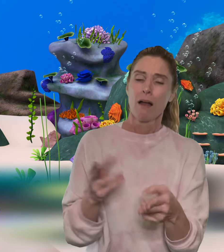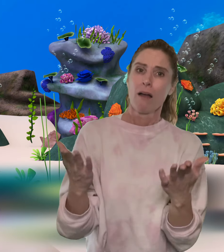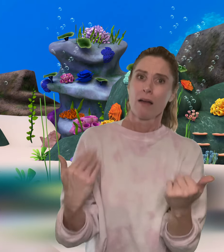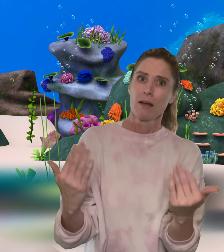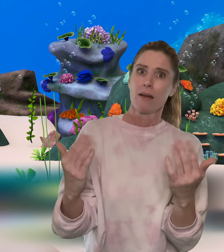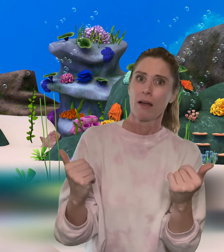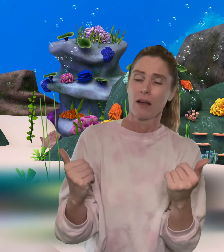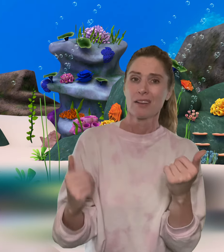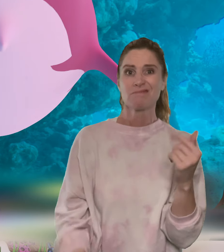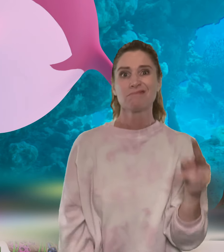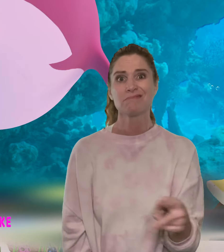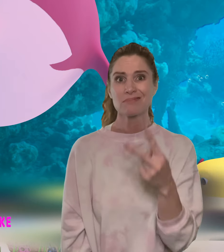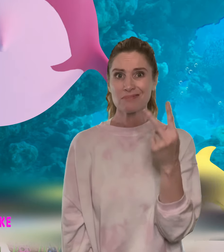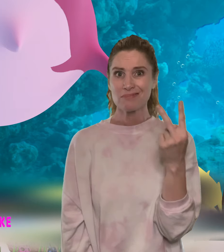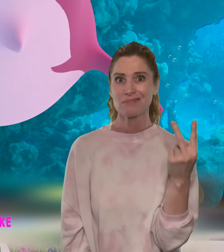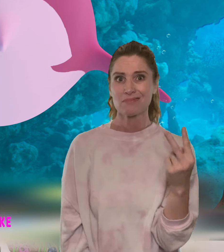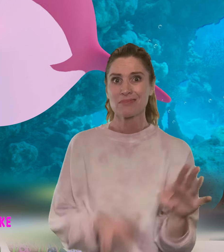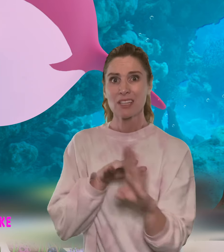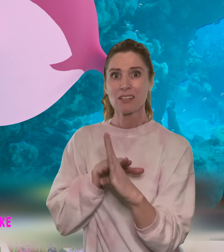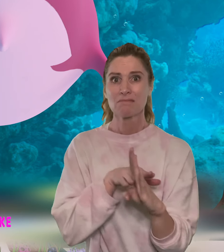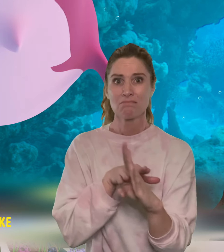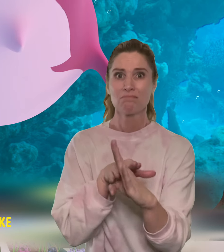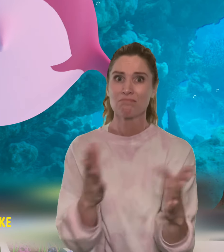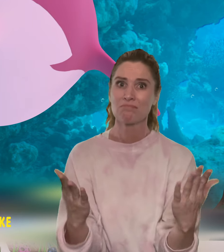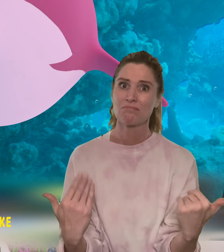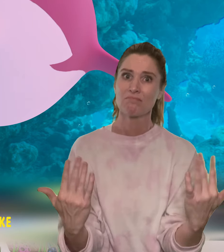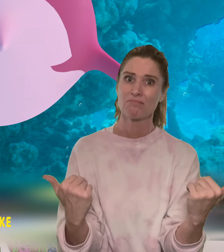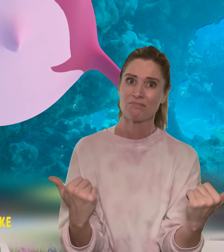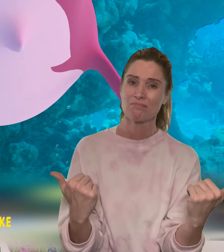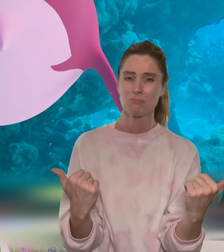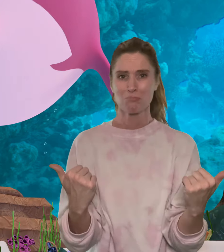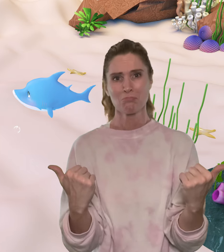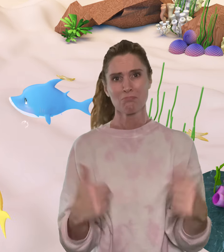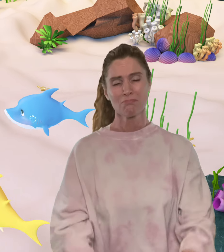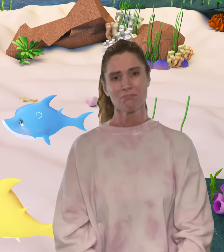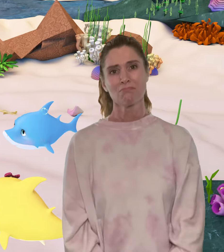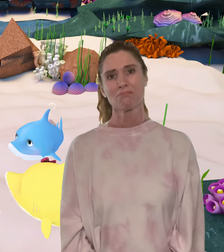戻ってこでも戻ってきたのは2